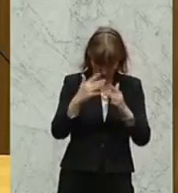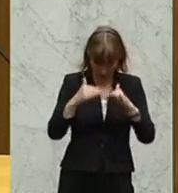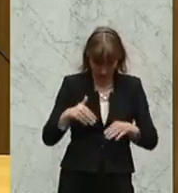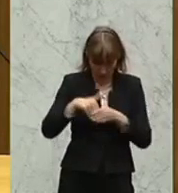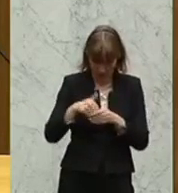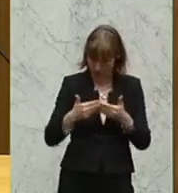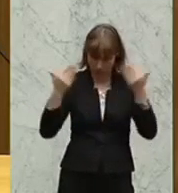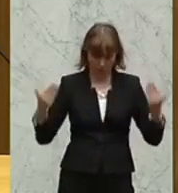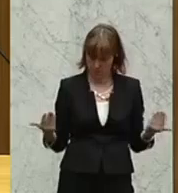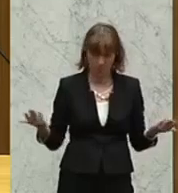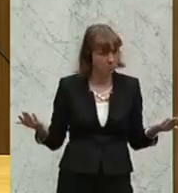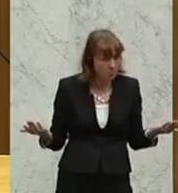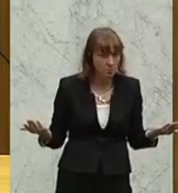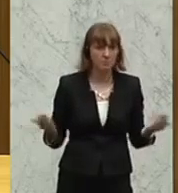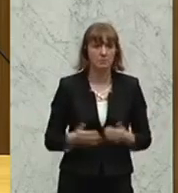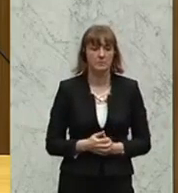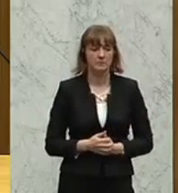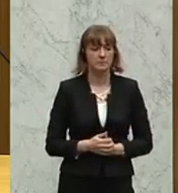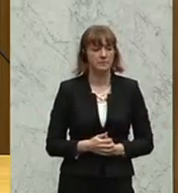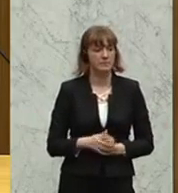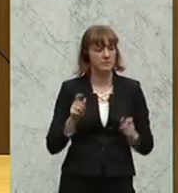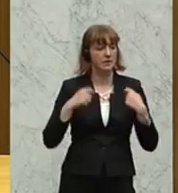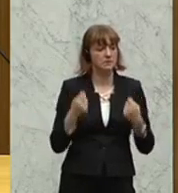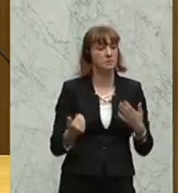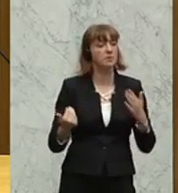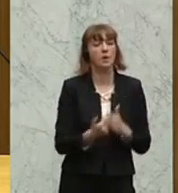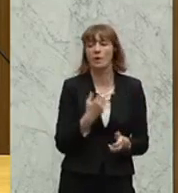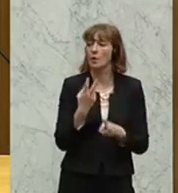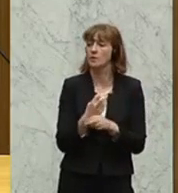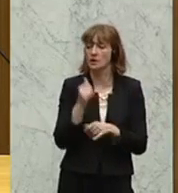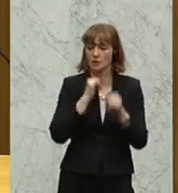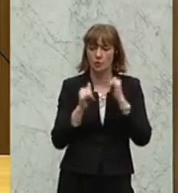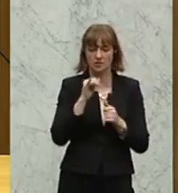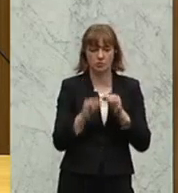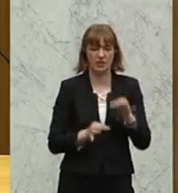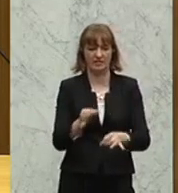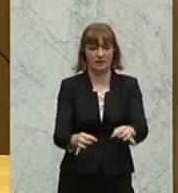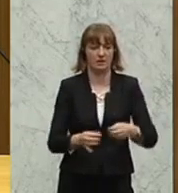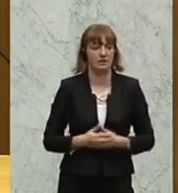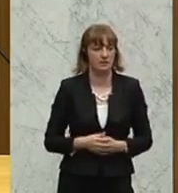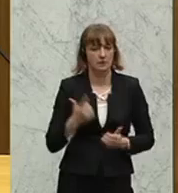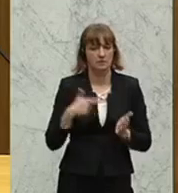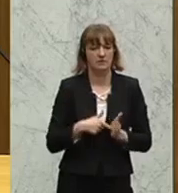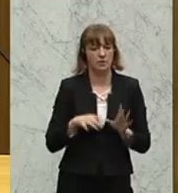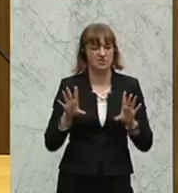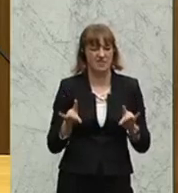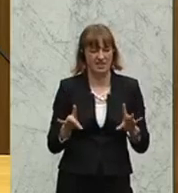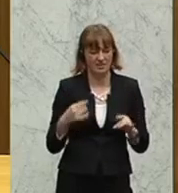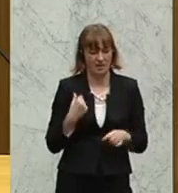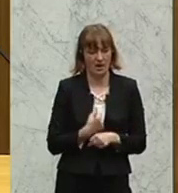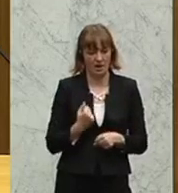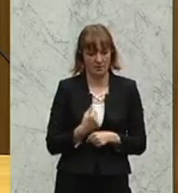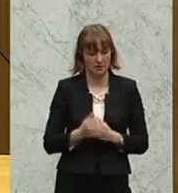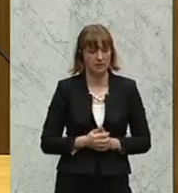der Herr Wirtschaftsminister da wäre, was mich so wundert ist, dass das, was jetzt in der Steuerreform kommt, dem widerspricht, was